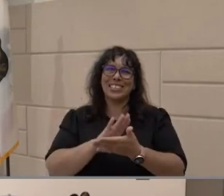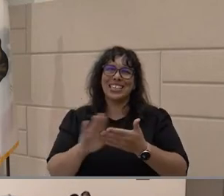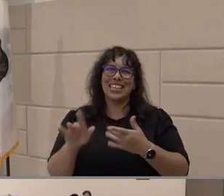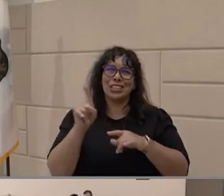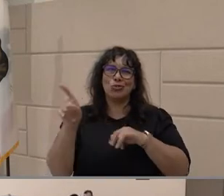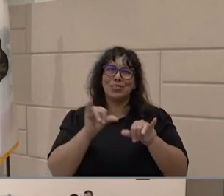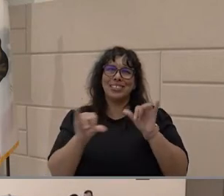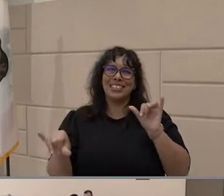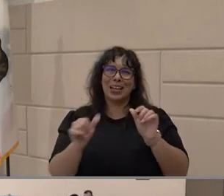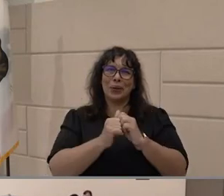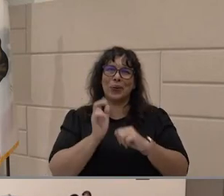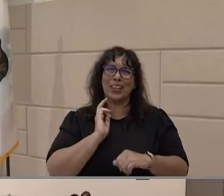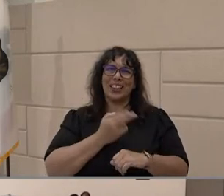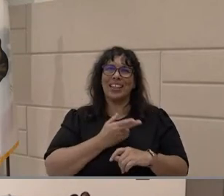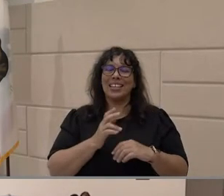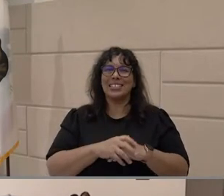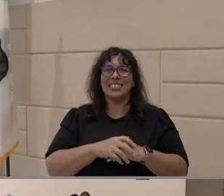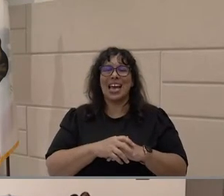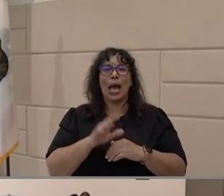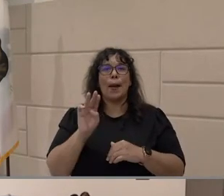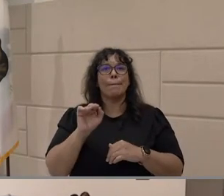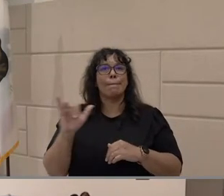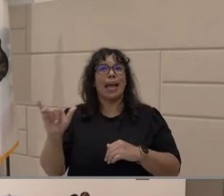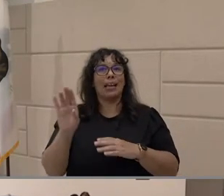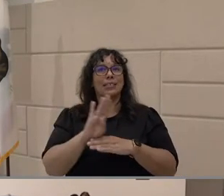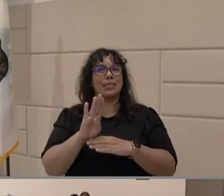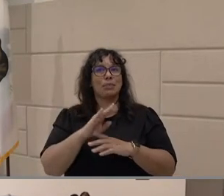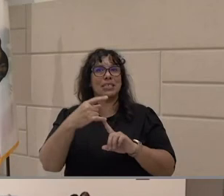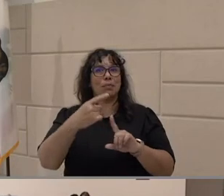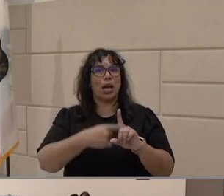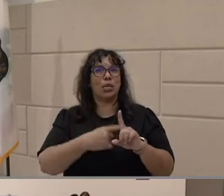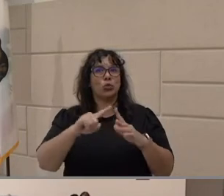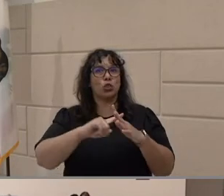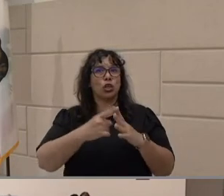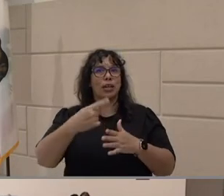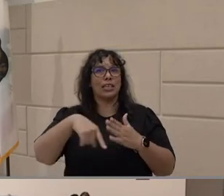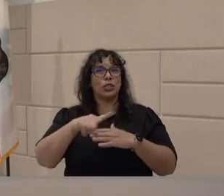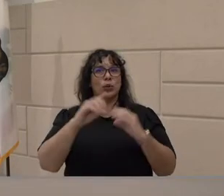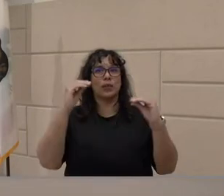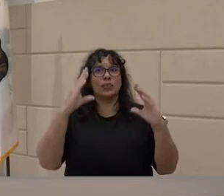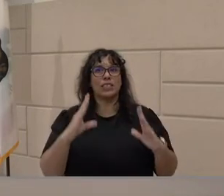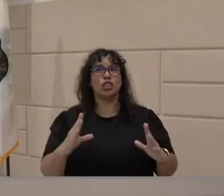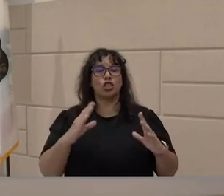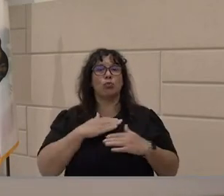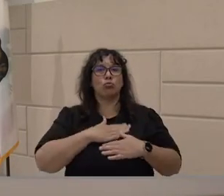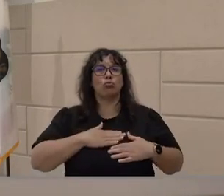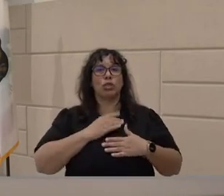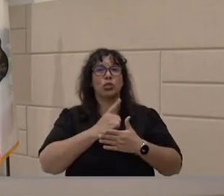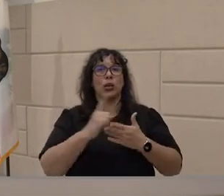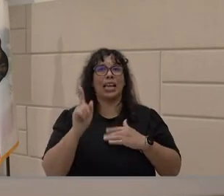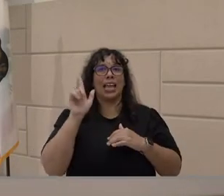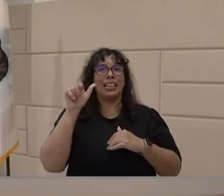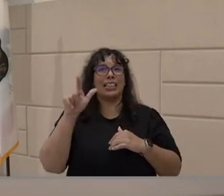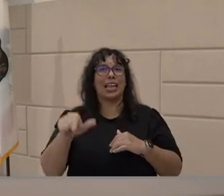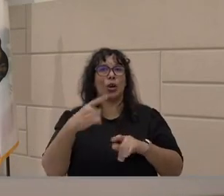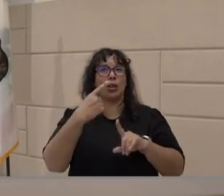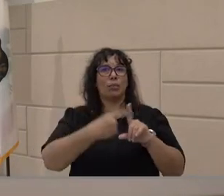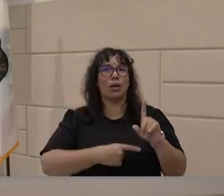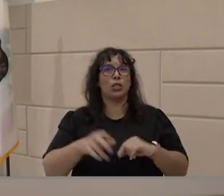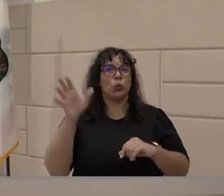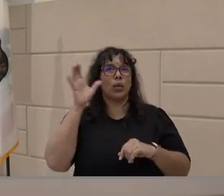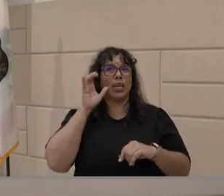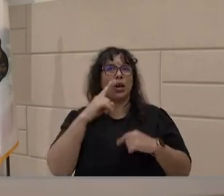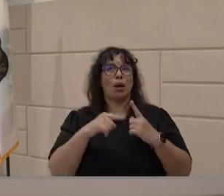ดายนาเกรเคนั้นมาทูสกไดตัตัวสกอตการอาเคียรารุจะหายอาติดกราวยืนหนึ่งเป็นพิธี